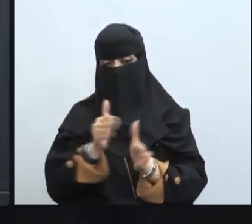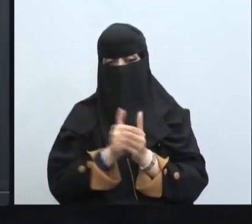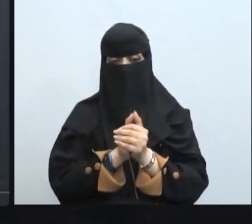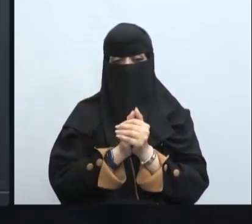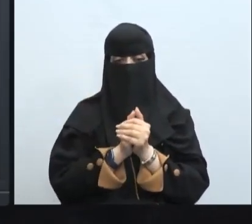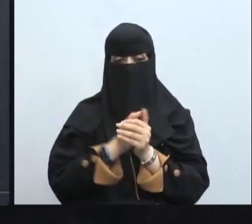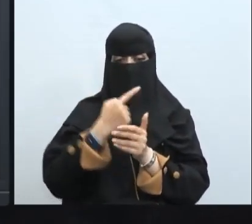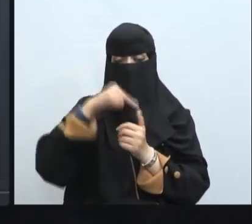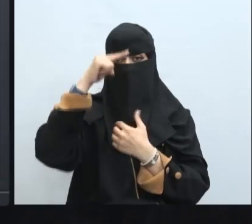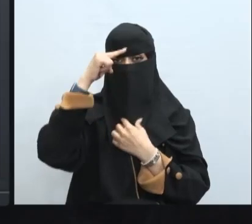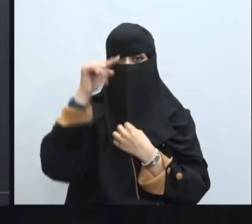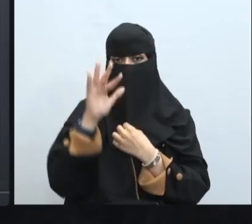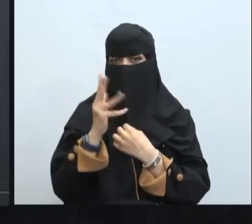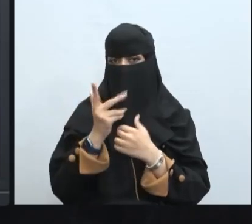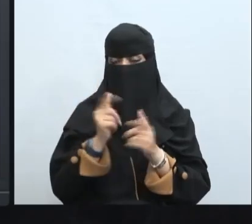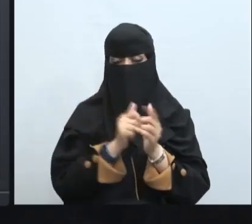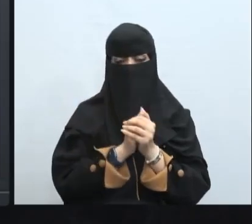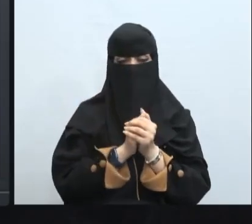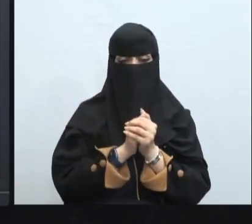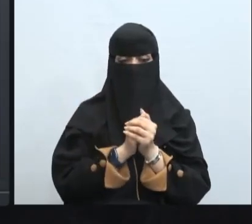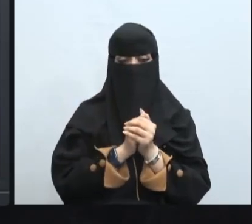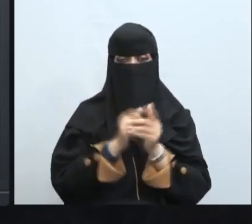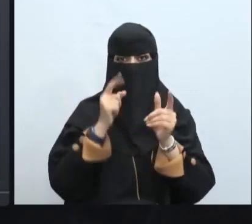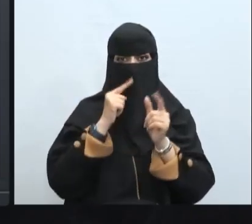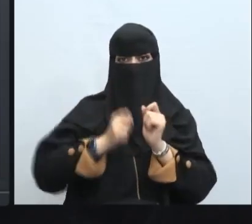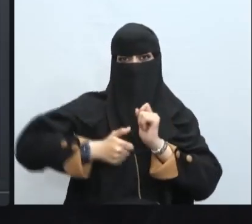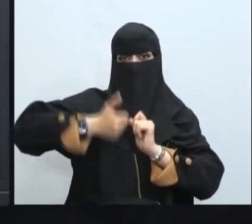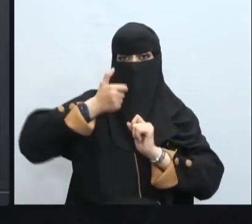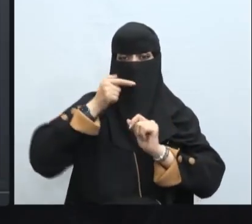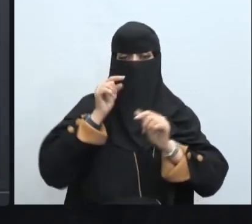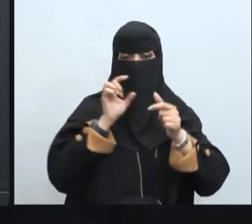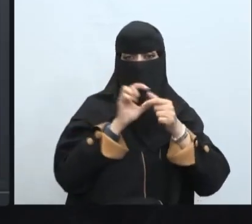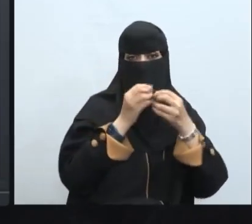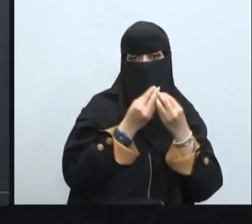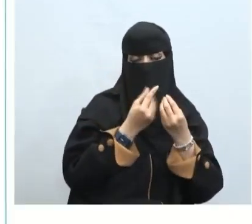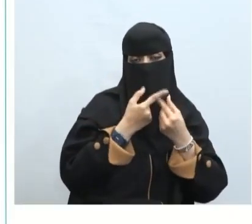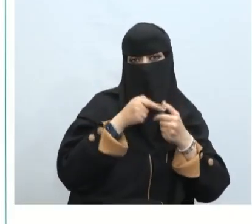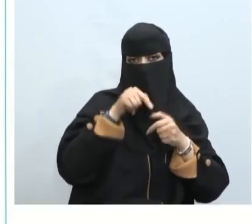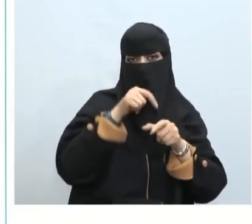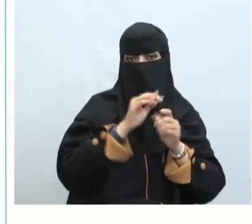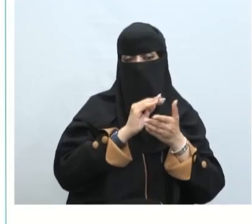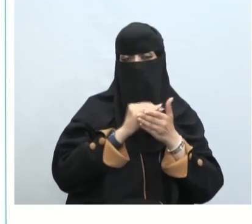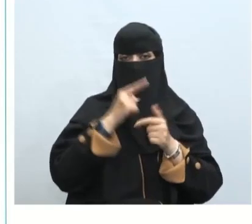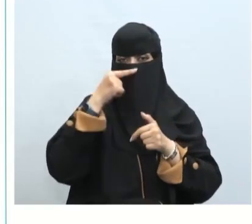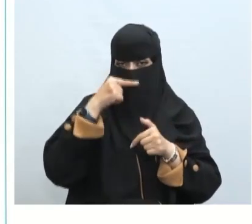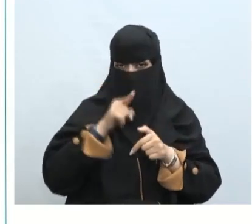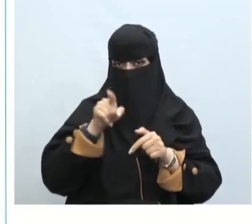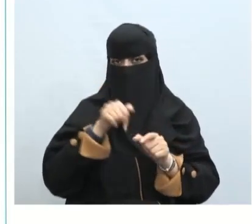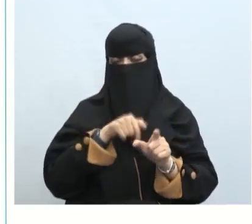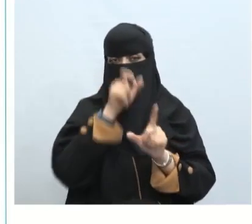من المسؤوليه الوطنيه تحقيق الانتماء الذاتي انتماء والولاء